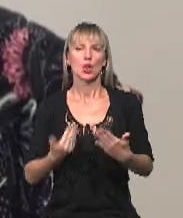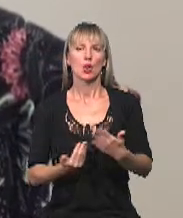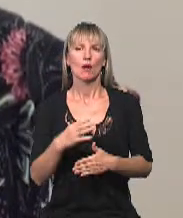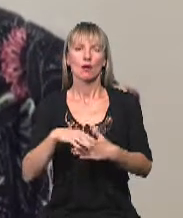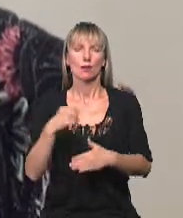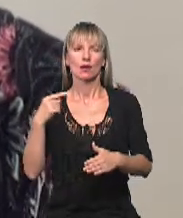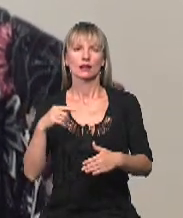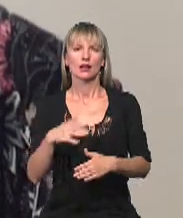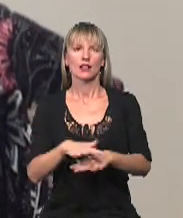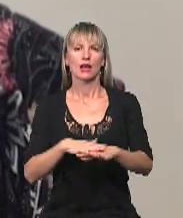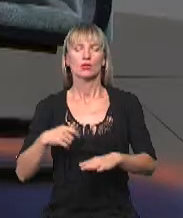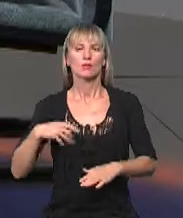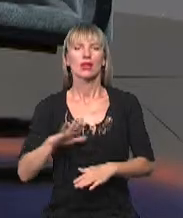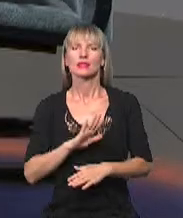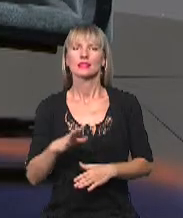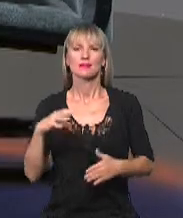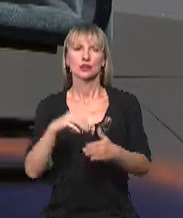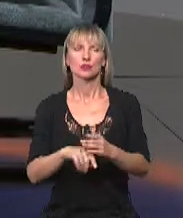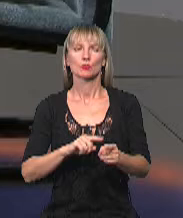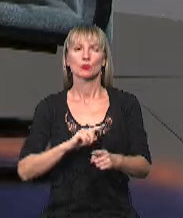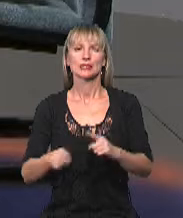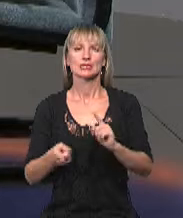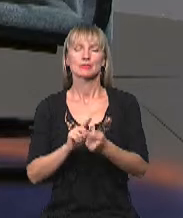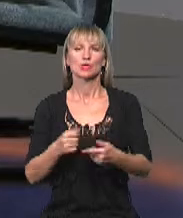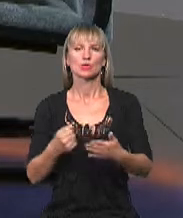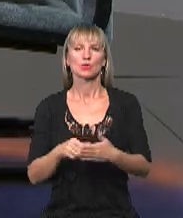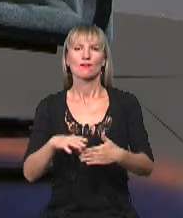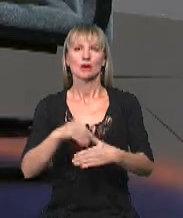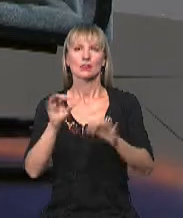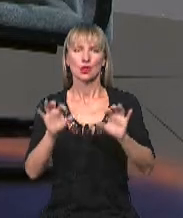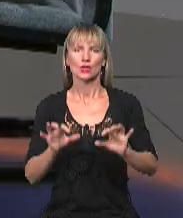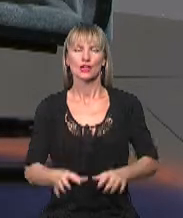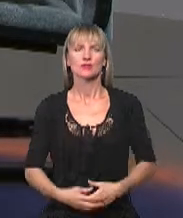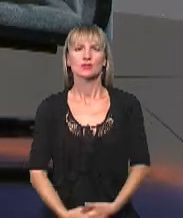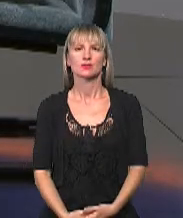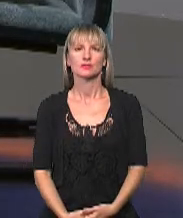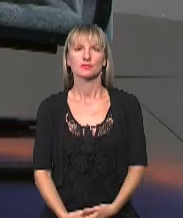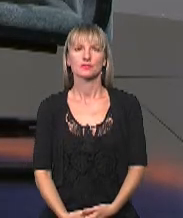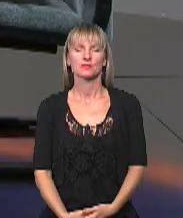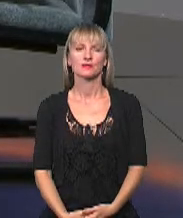народні депутати не внесуть терміново зміни до виборчого законодавства.